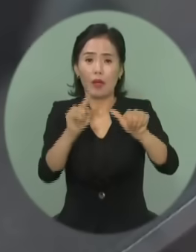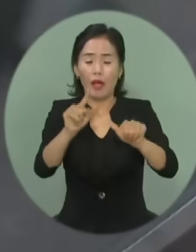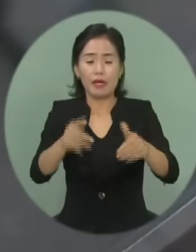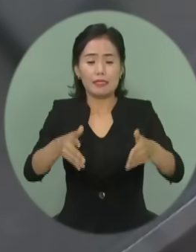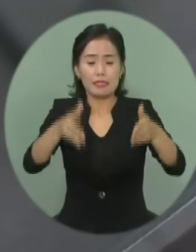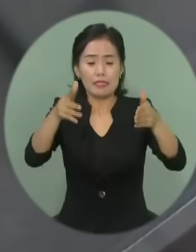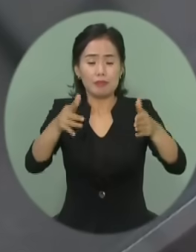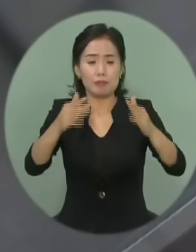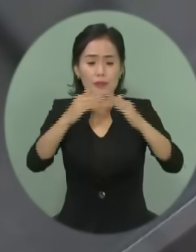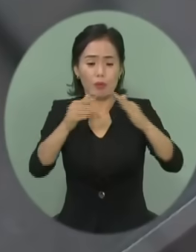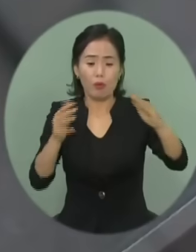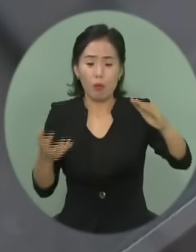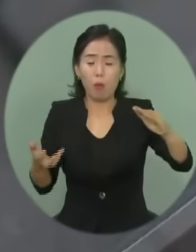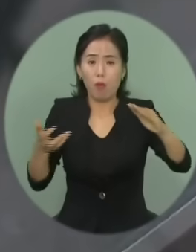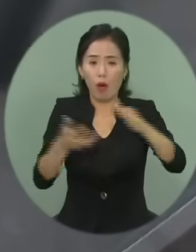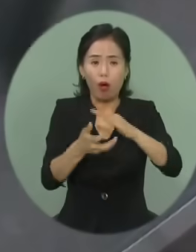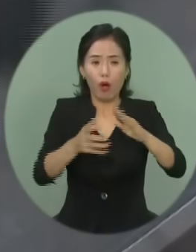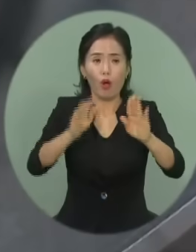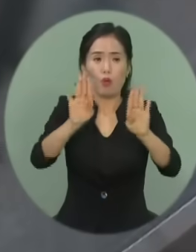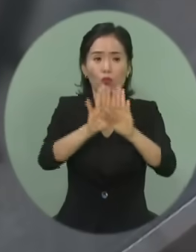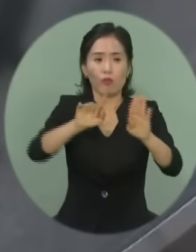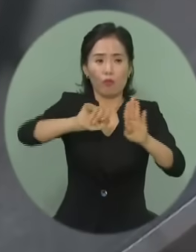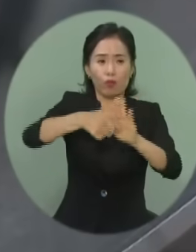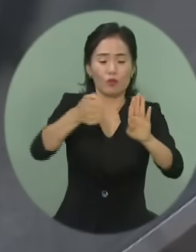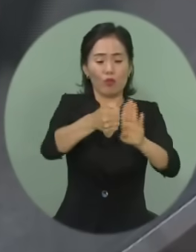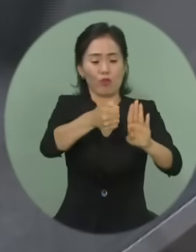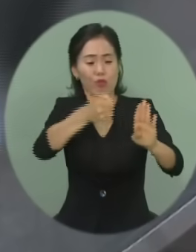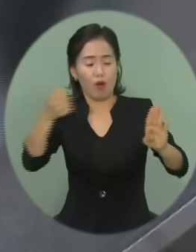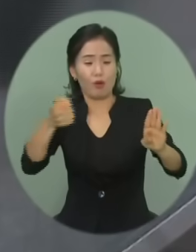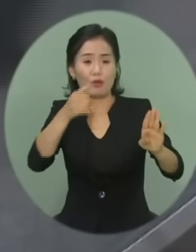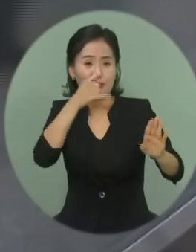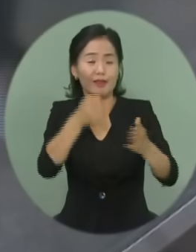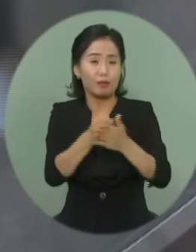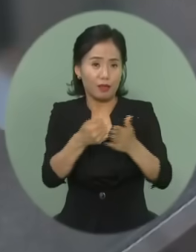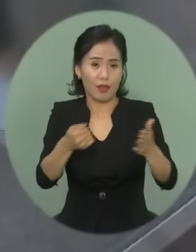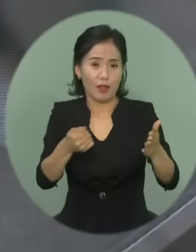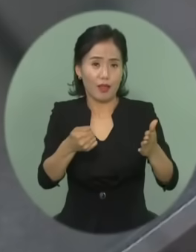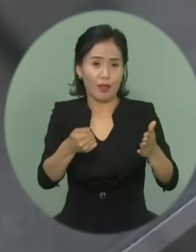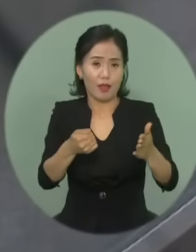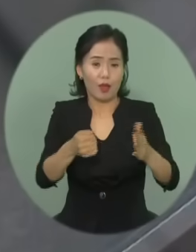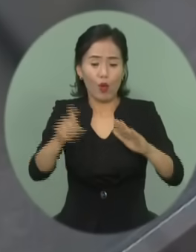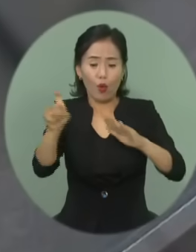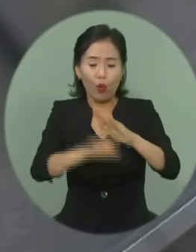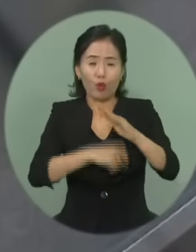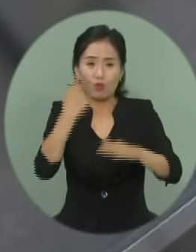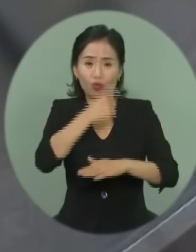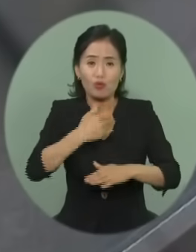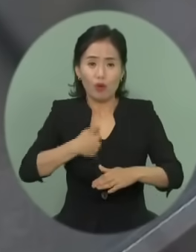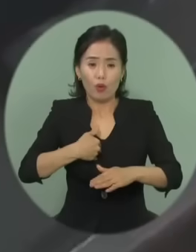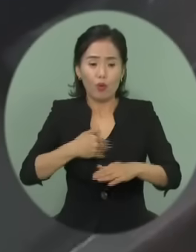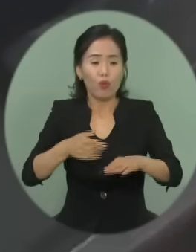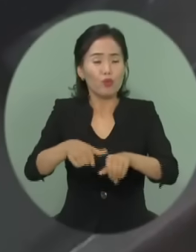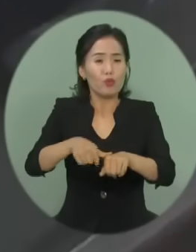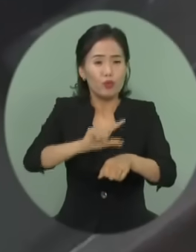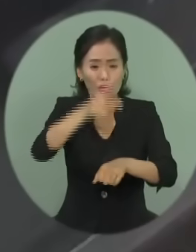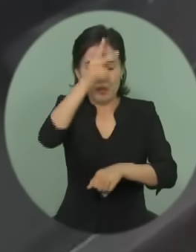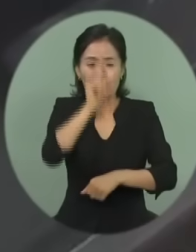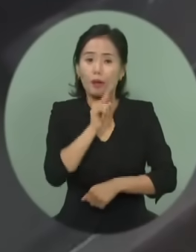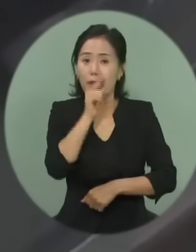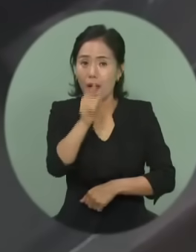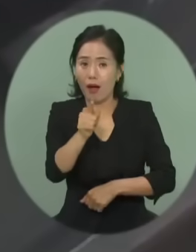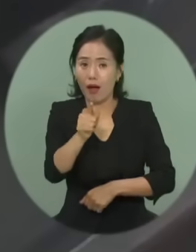세입자의 집 앞으로 몰려와 문을 강제로 열고 있었기 때문입니다 도둑이든 줄 알고 뒤늦게 경찰에 신고한